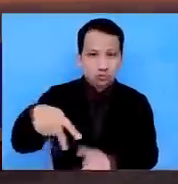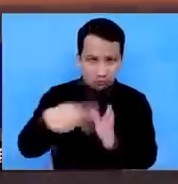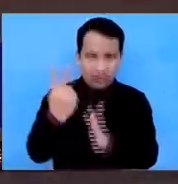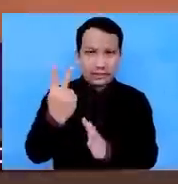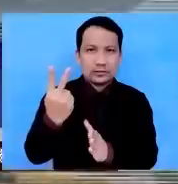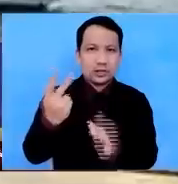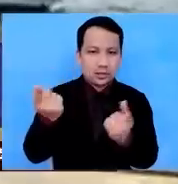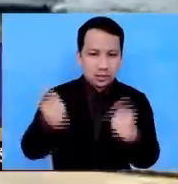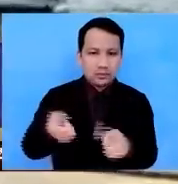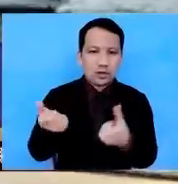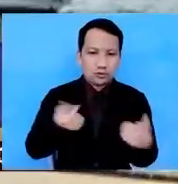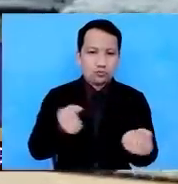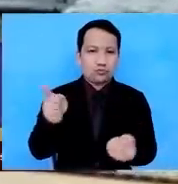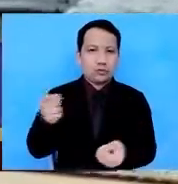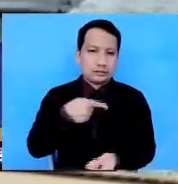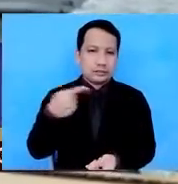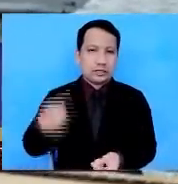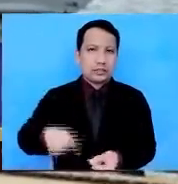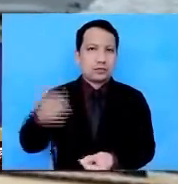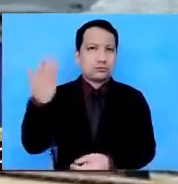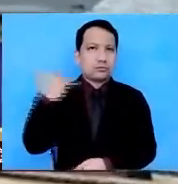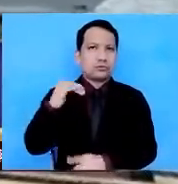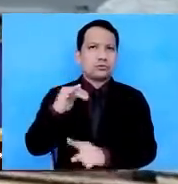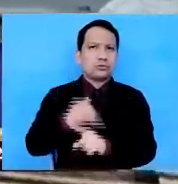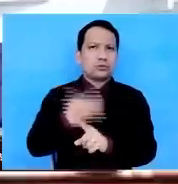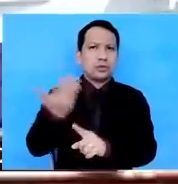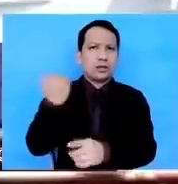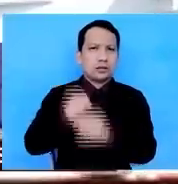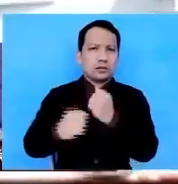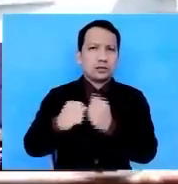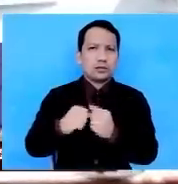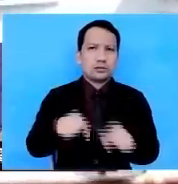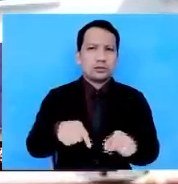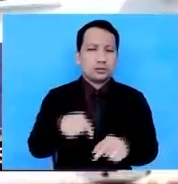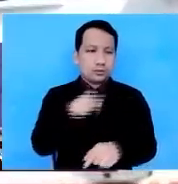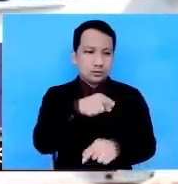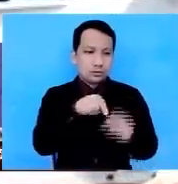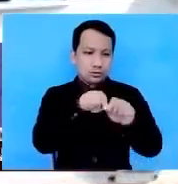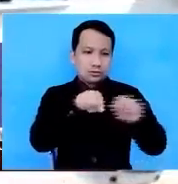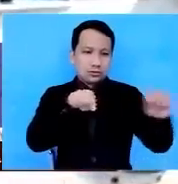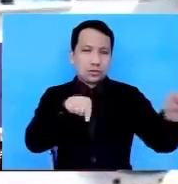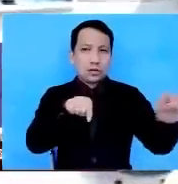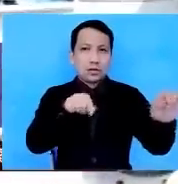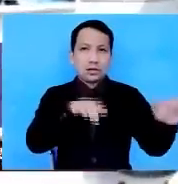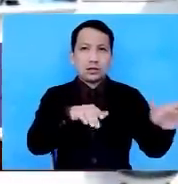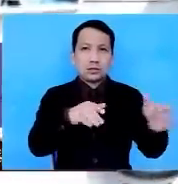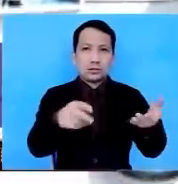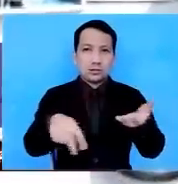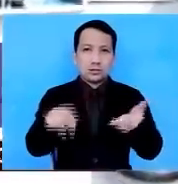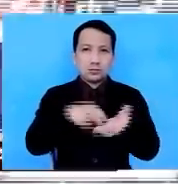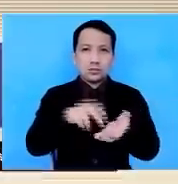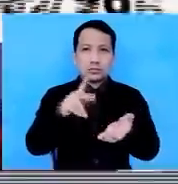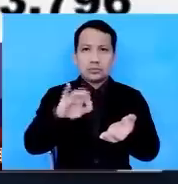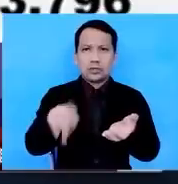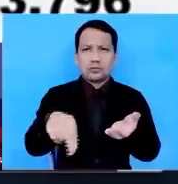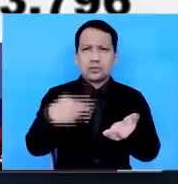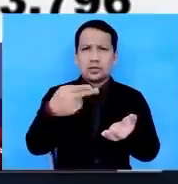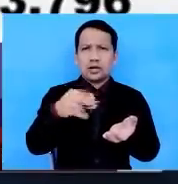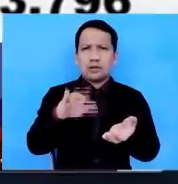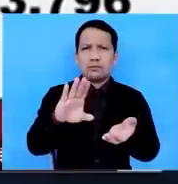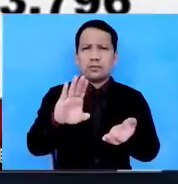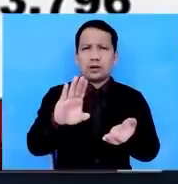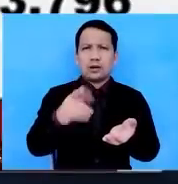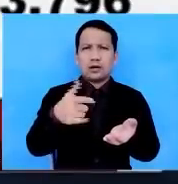laser ang China. Noong Hunyo ng nakaraang taon, tinutukan din ng laser light ang mga sakay ng BRP Habagat.